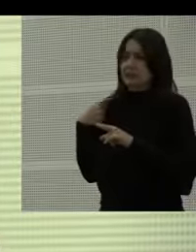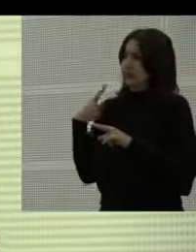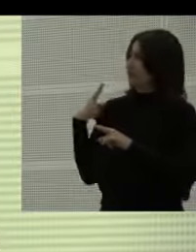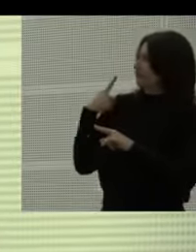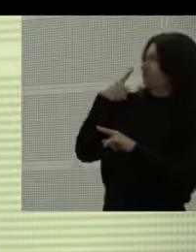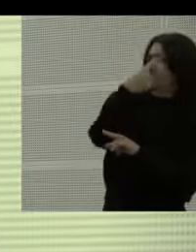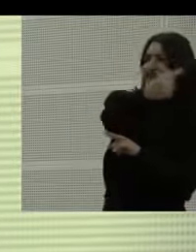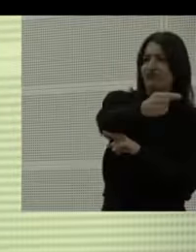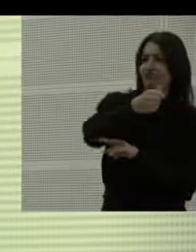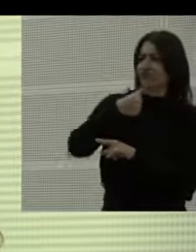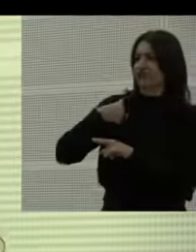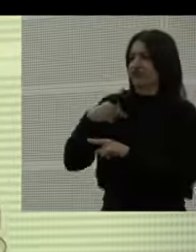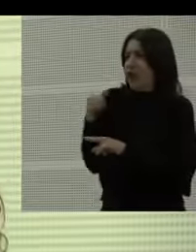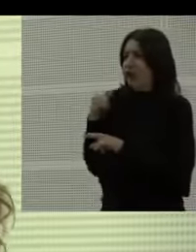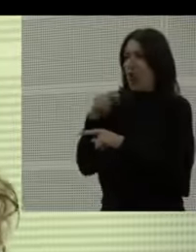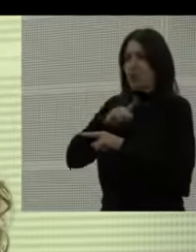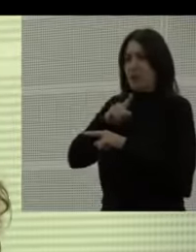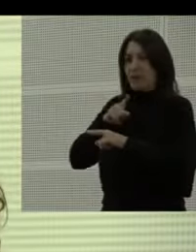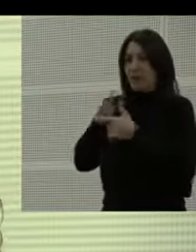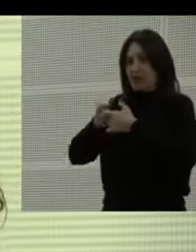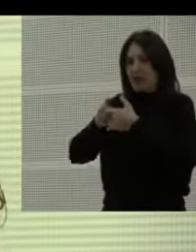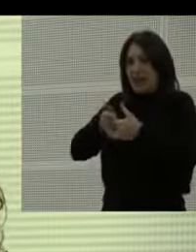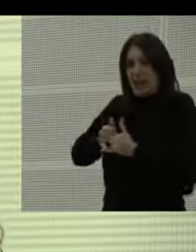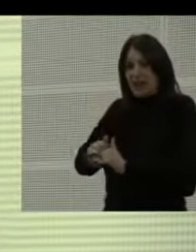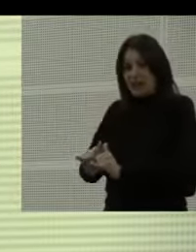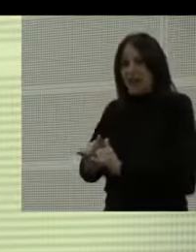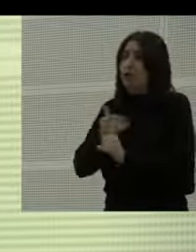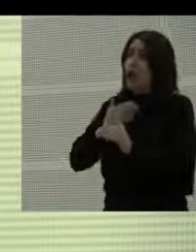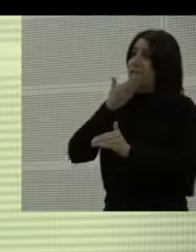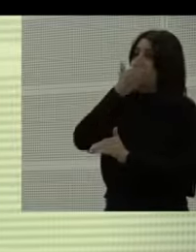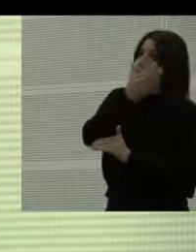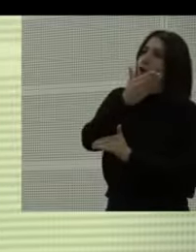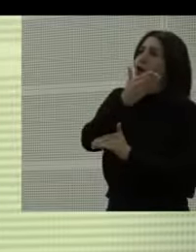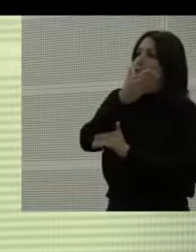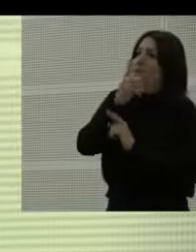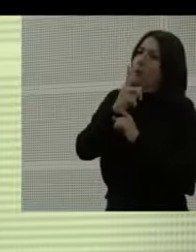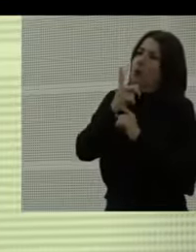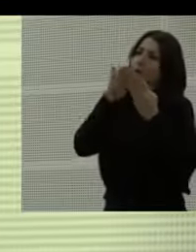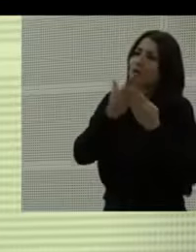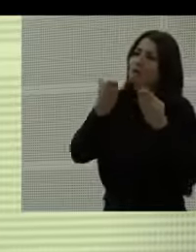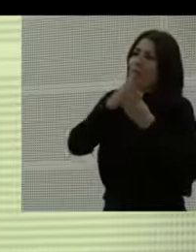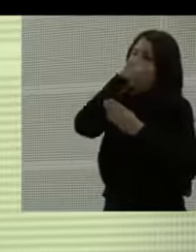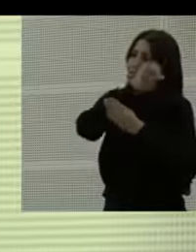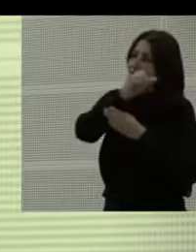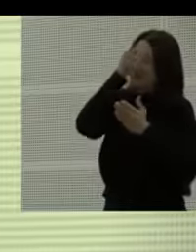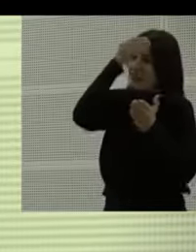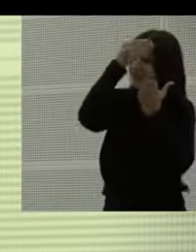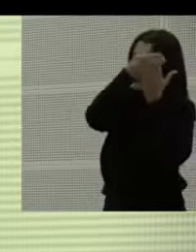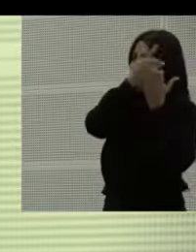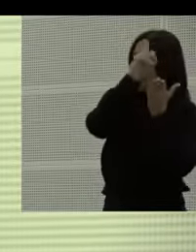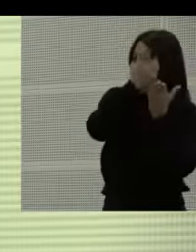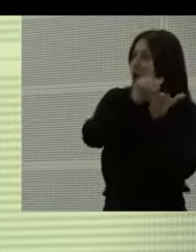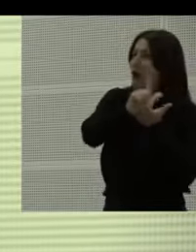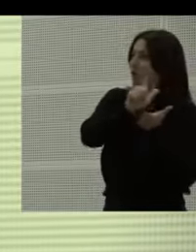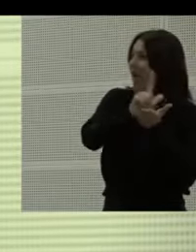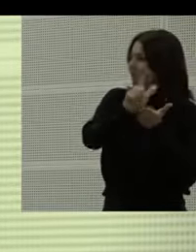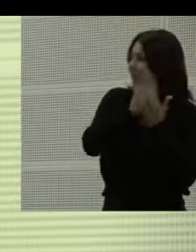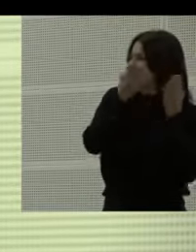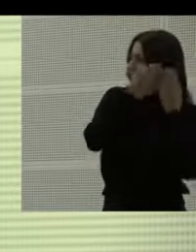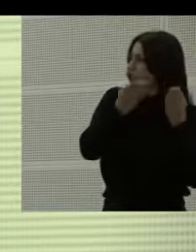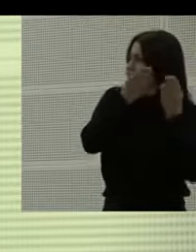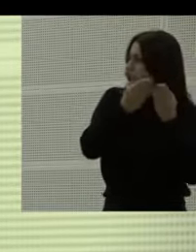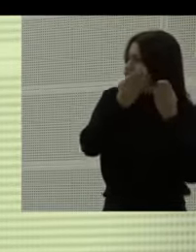di origine, non solo perché poi volevo conseguire la mia tesi di laurea che poi ho in lettere, ma